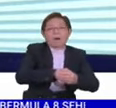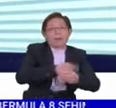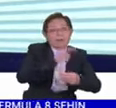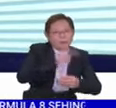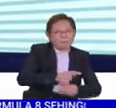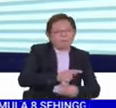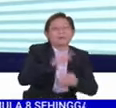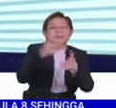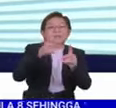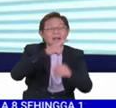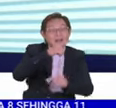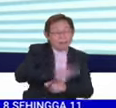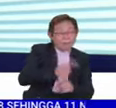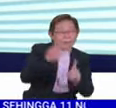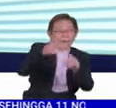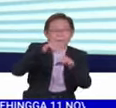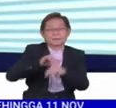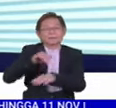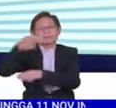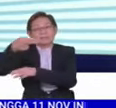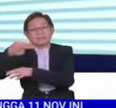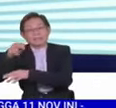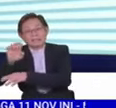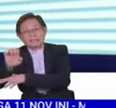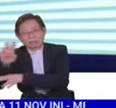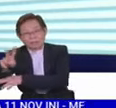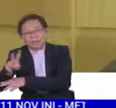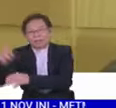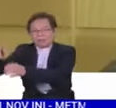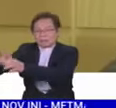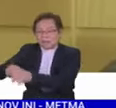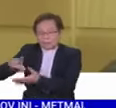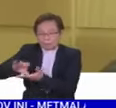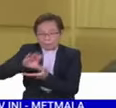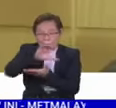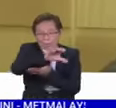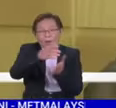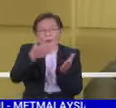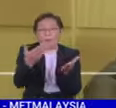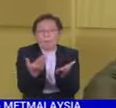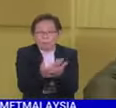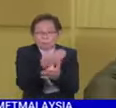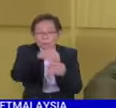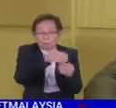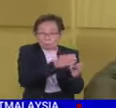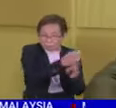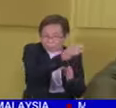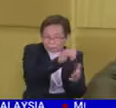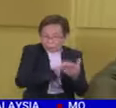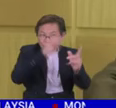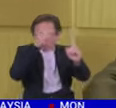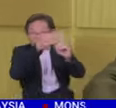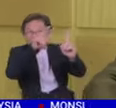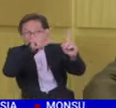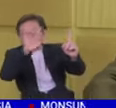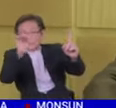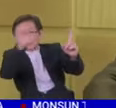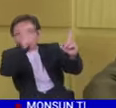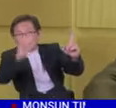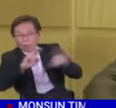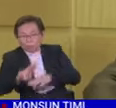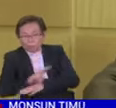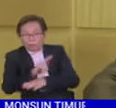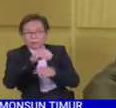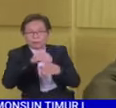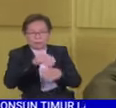EV. Turut dipergiat usaha menarik pelaburan baharu dalam bidang berkenaan. Sasaran 38%